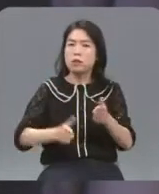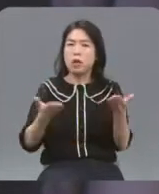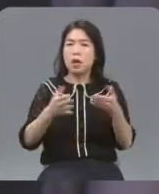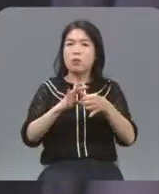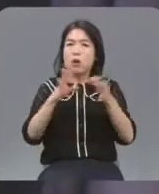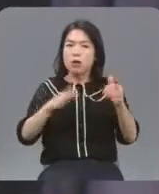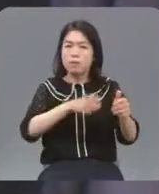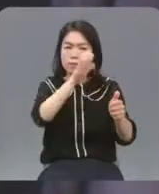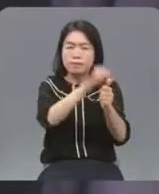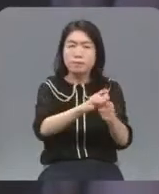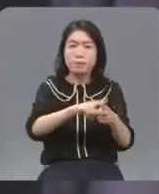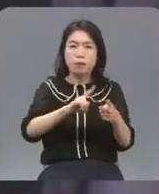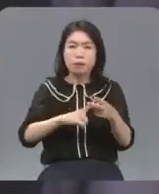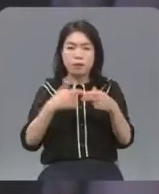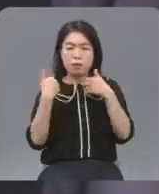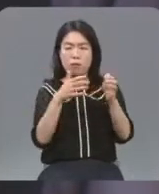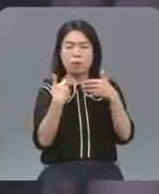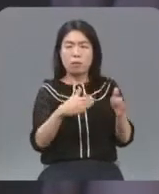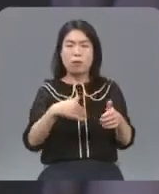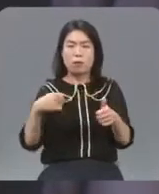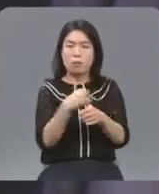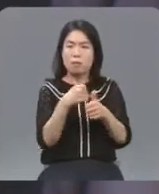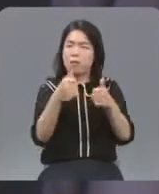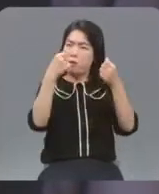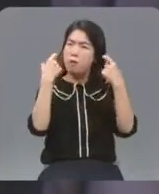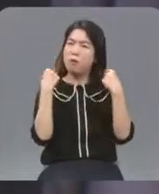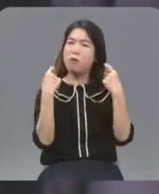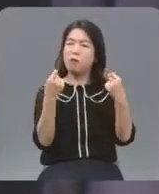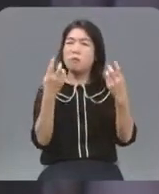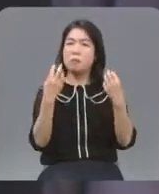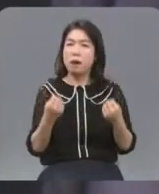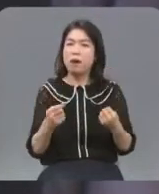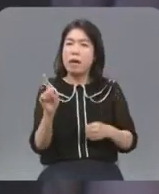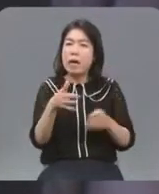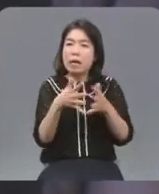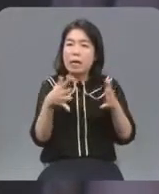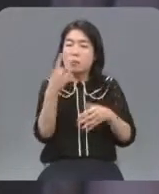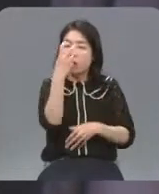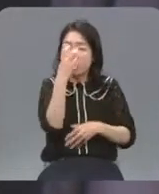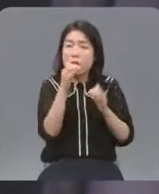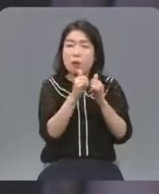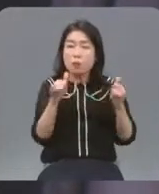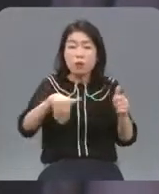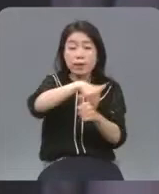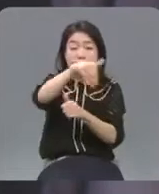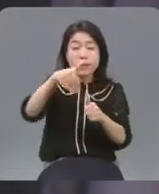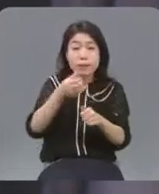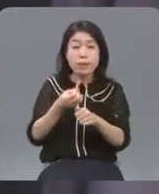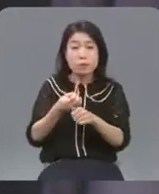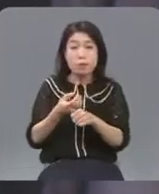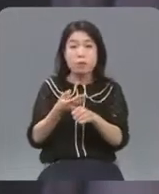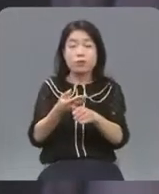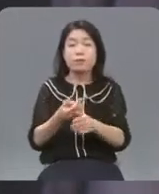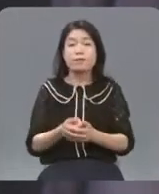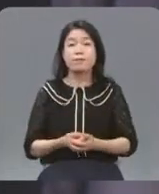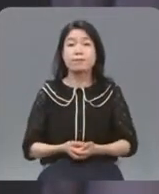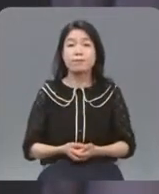심지어 폭행을 당하는 일이 여전하다고 합니다 한 아파트 경비원의 사정을 민소 은 기자가 들어봤습니다